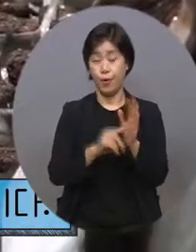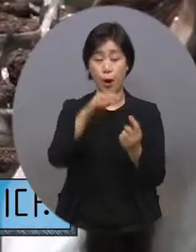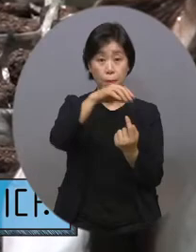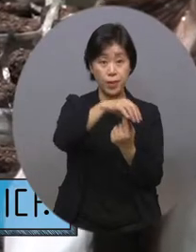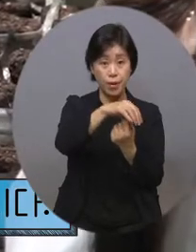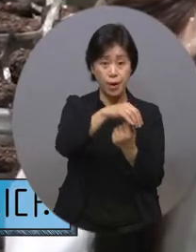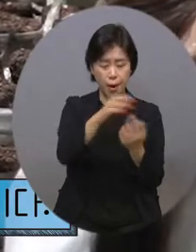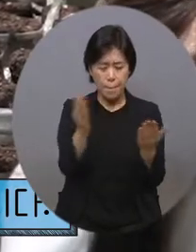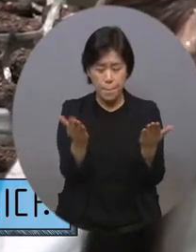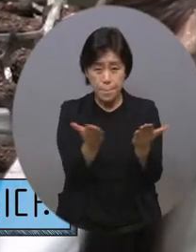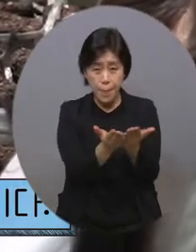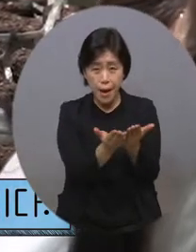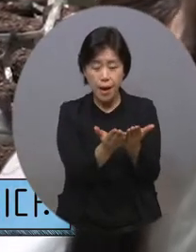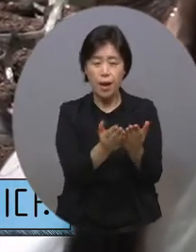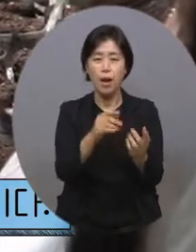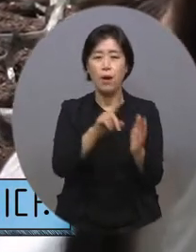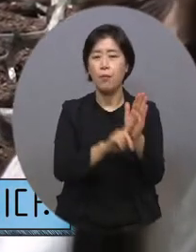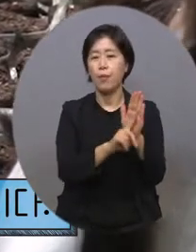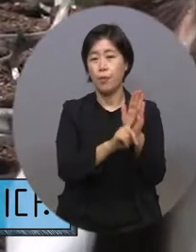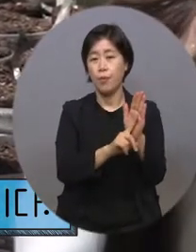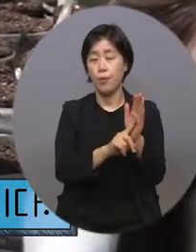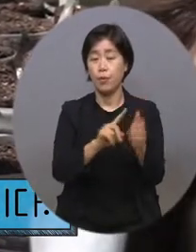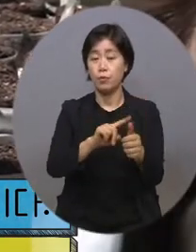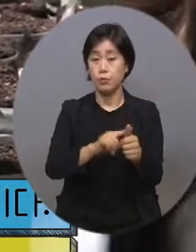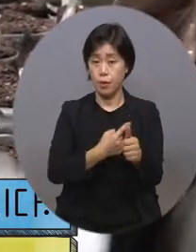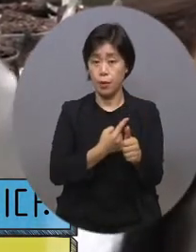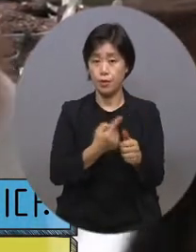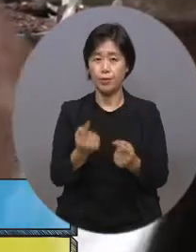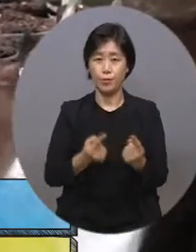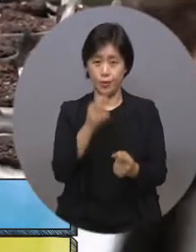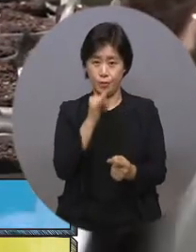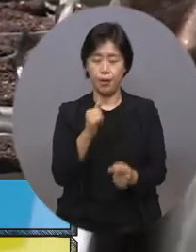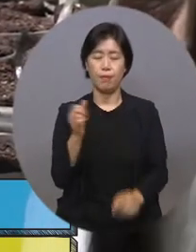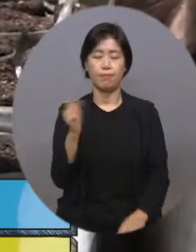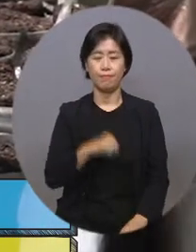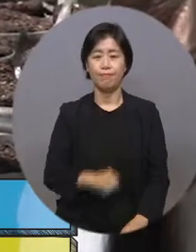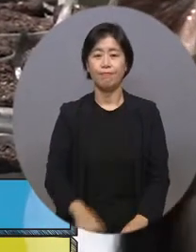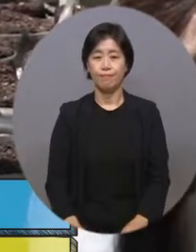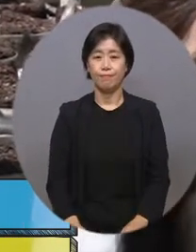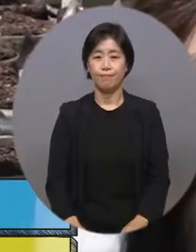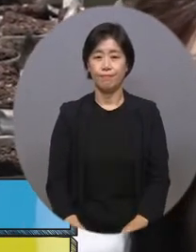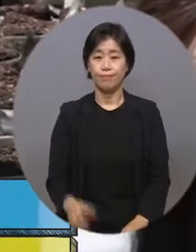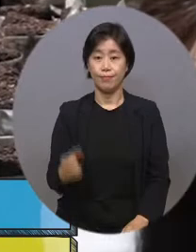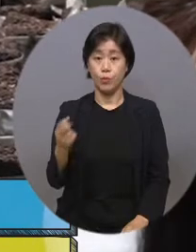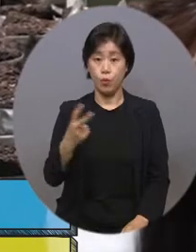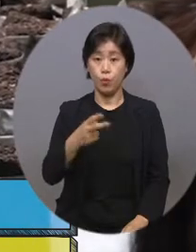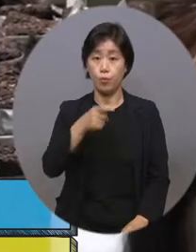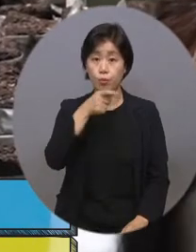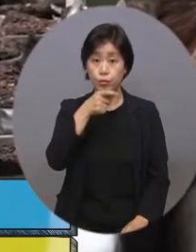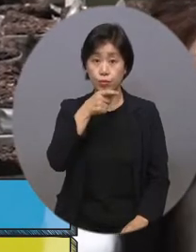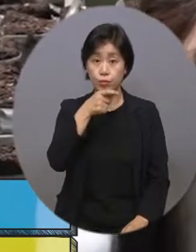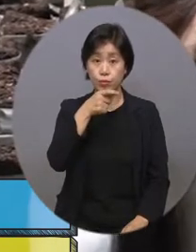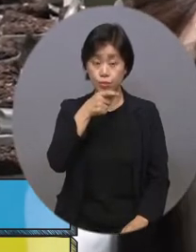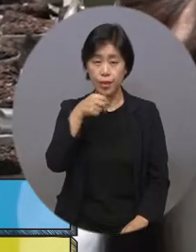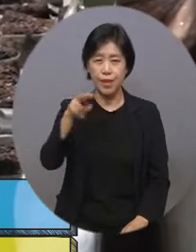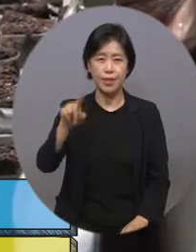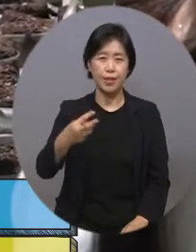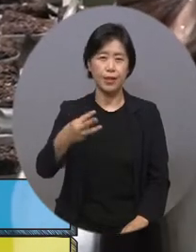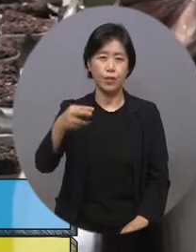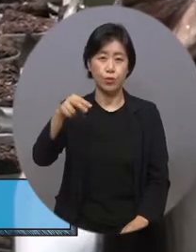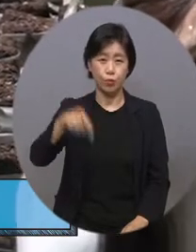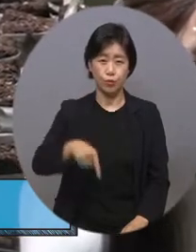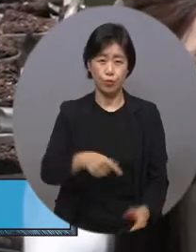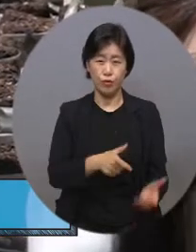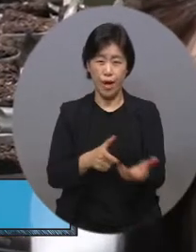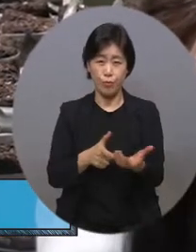온도 시스템 자체가 원격에서 자동적으로 제거됩니다. 아, 온도도? 예, 그렇게 되고 뭐 또 물을 살수라고 하는데